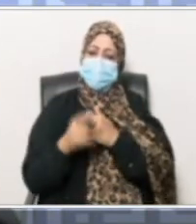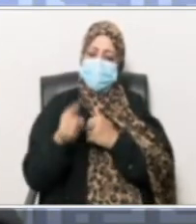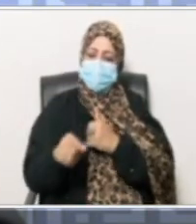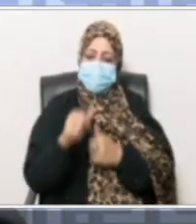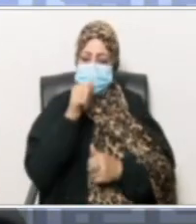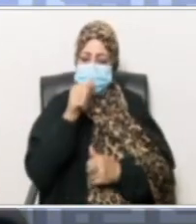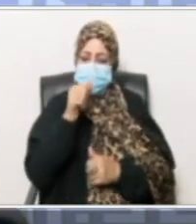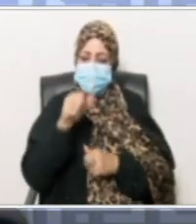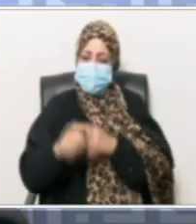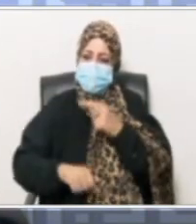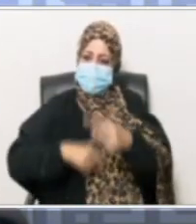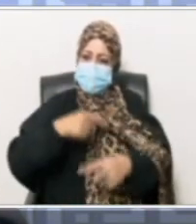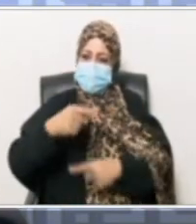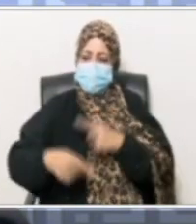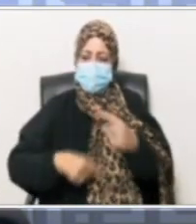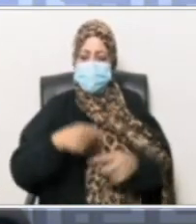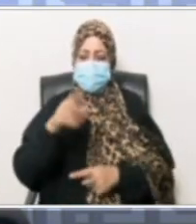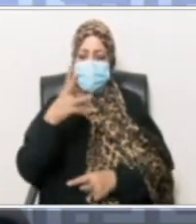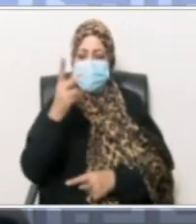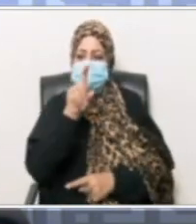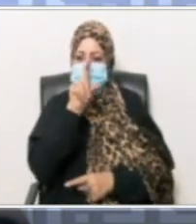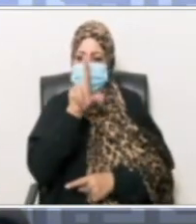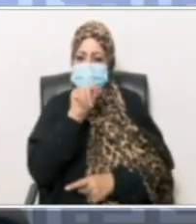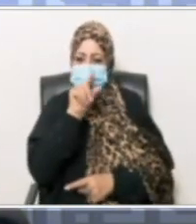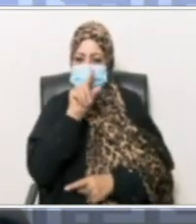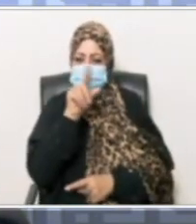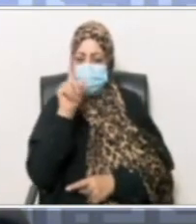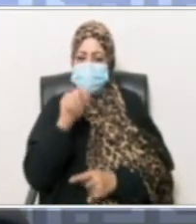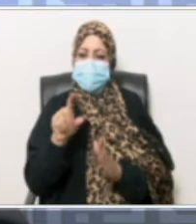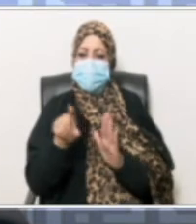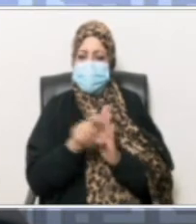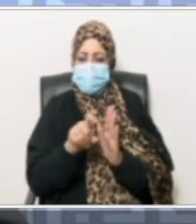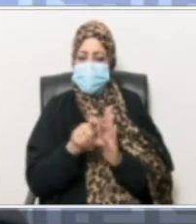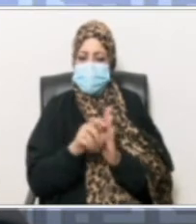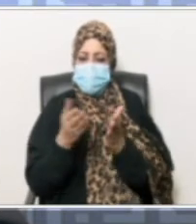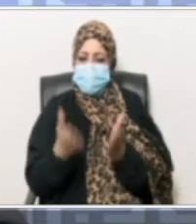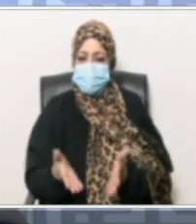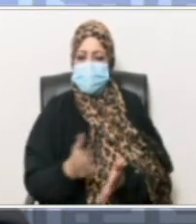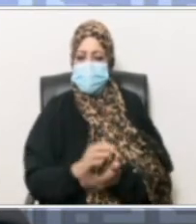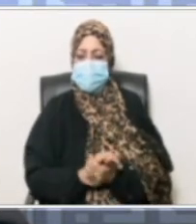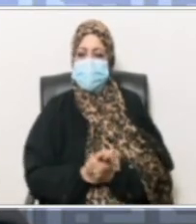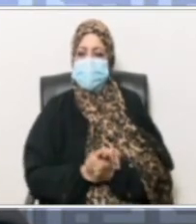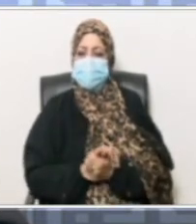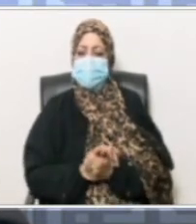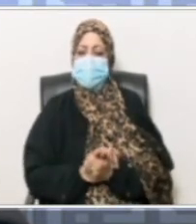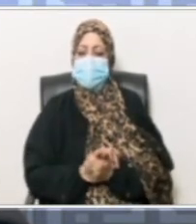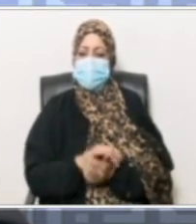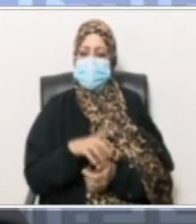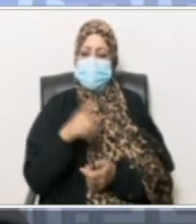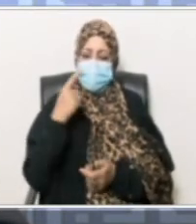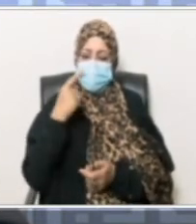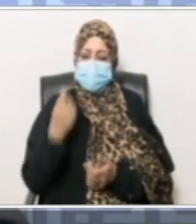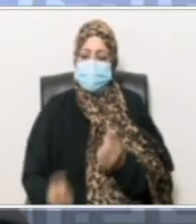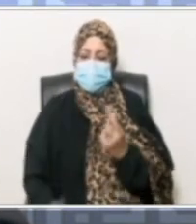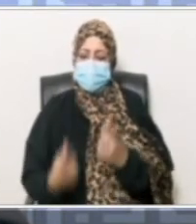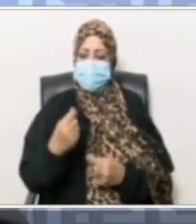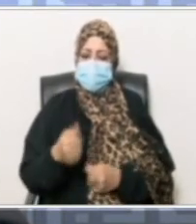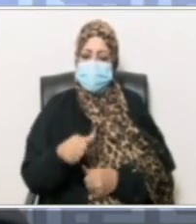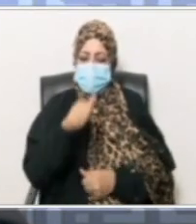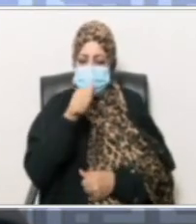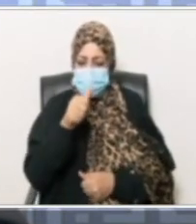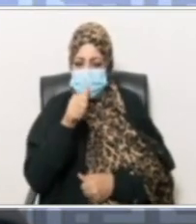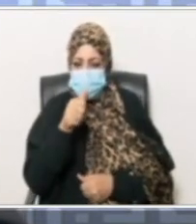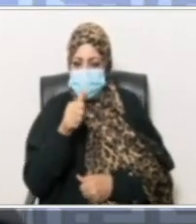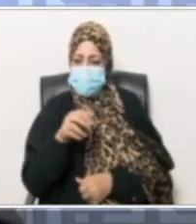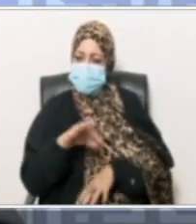في النصوص أن ما من مؤمن يغرس غرسا فيأكل منه إنسان أو حيوان أو طير